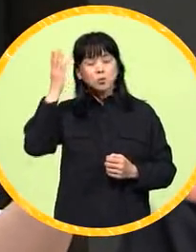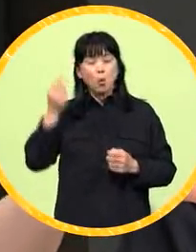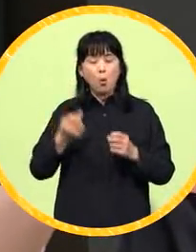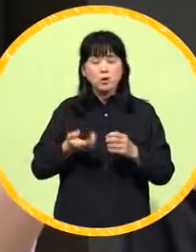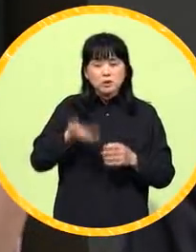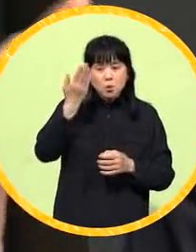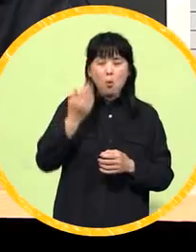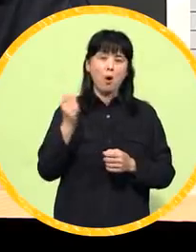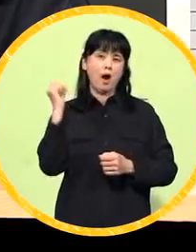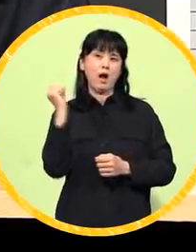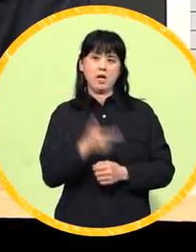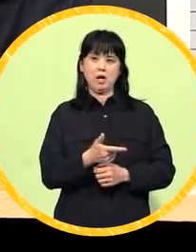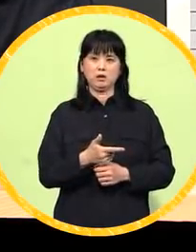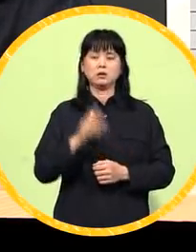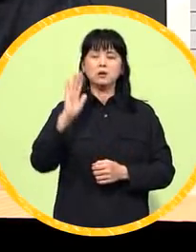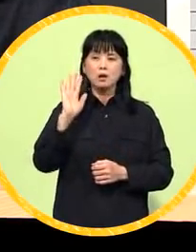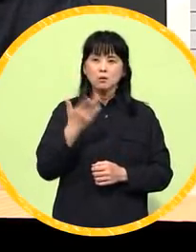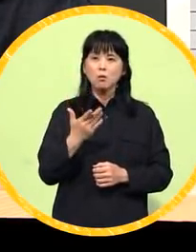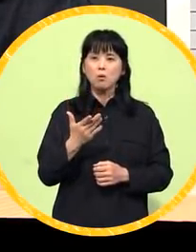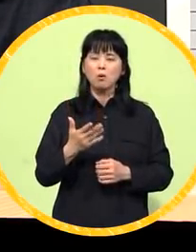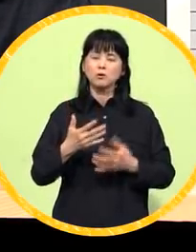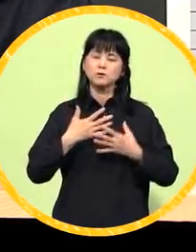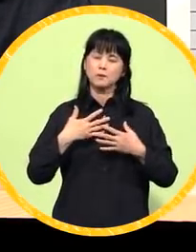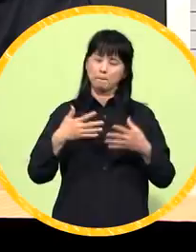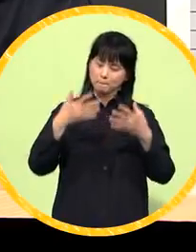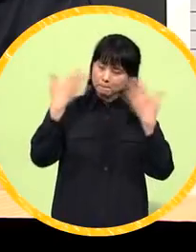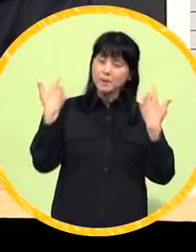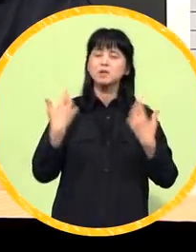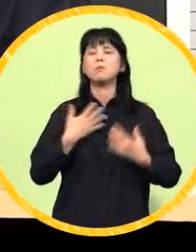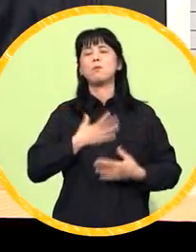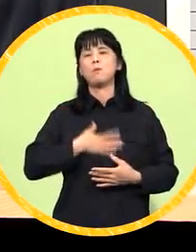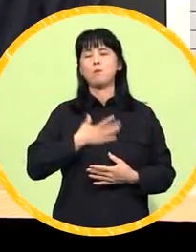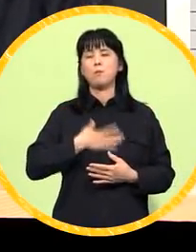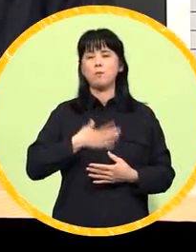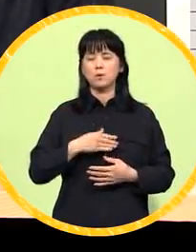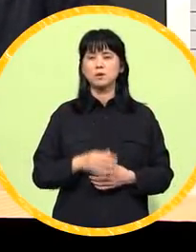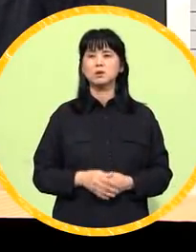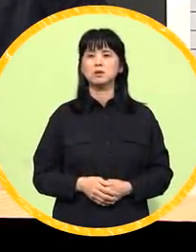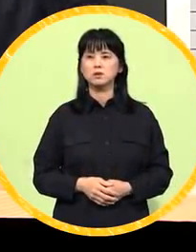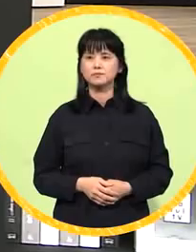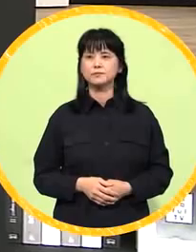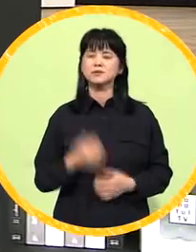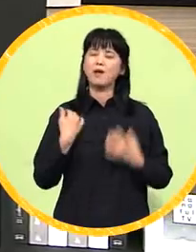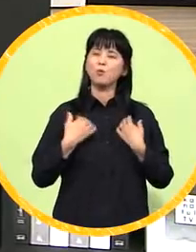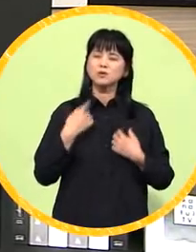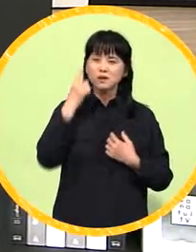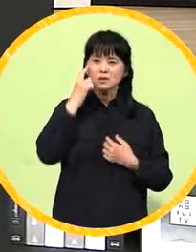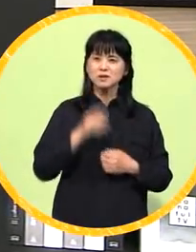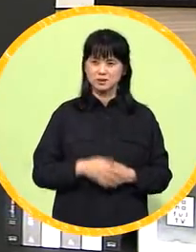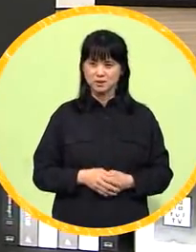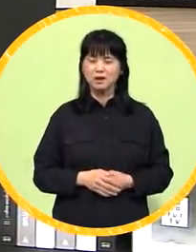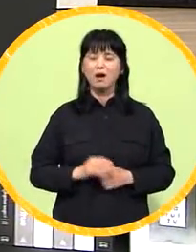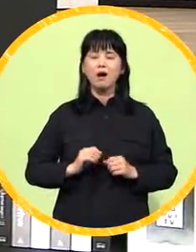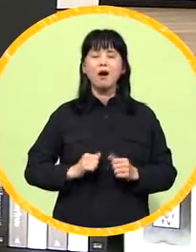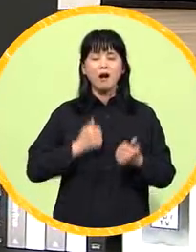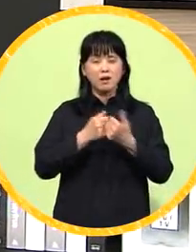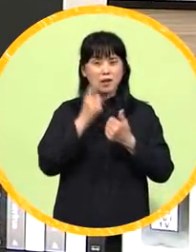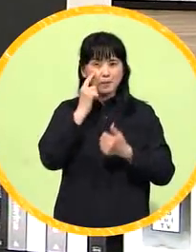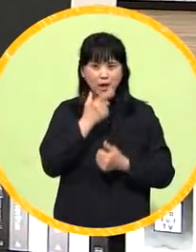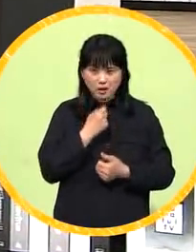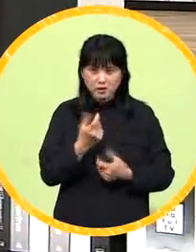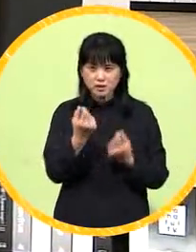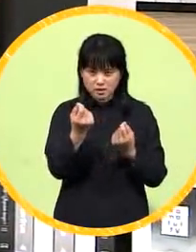早いですでももうスカッとして気持ちいいんですよそういややってみたいですよ